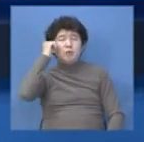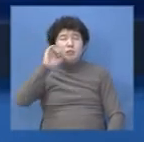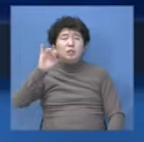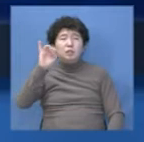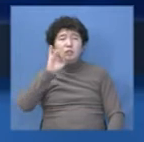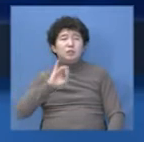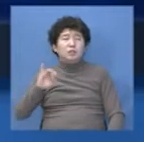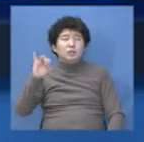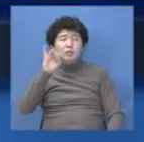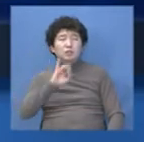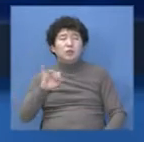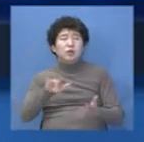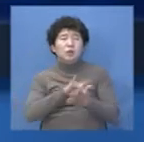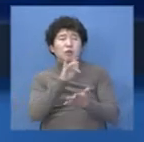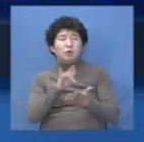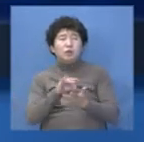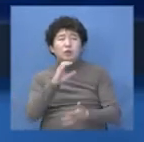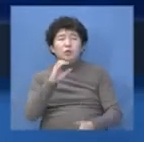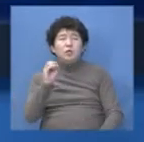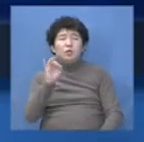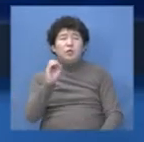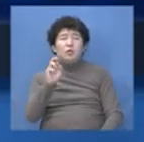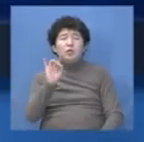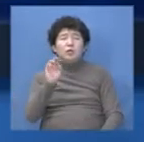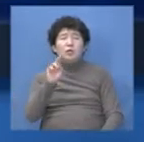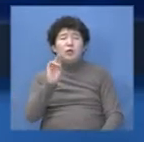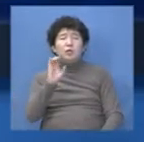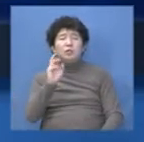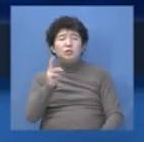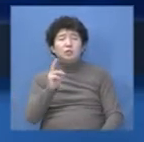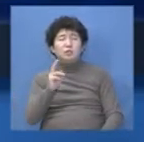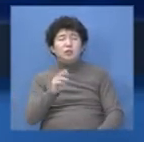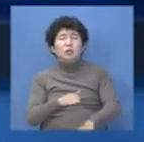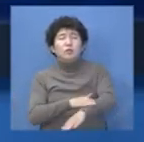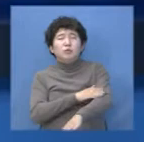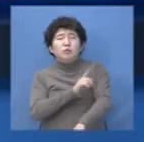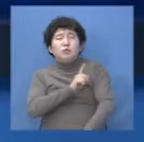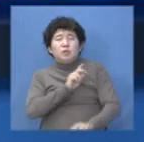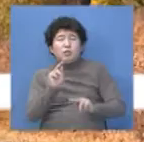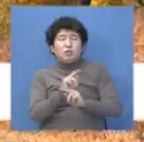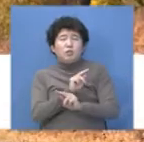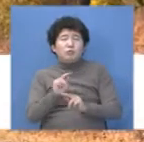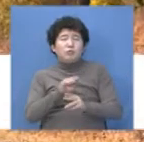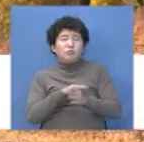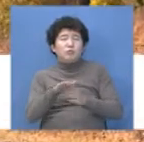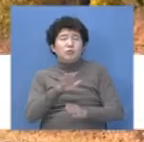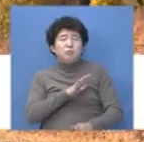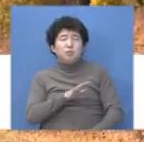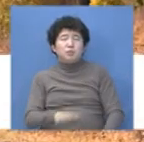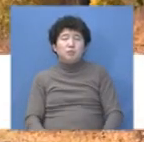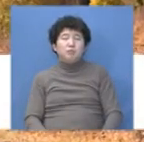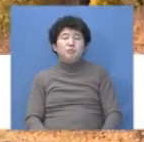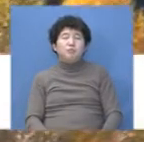города Серебрянска. В этом году здесь провели долгожданный ремонт. Подробности в материале моих коллег. В 4-м